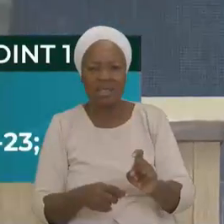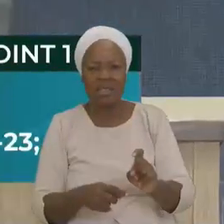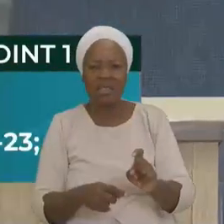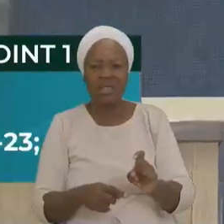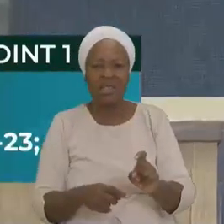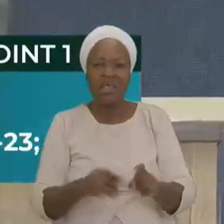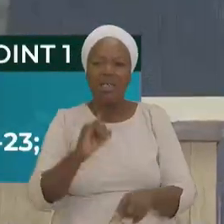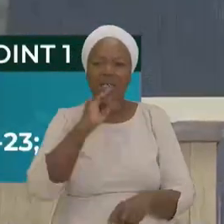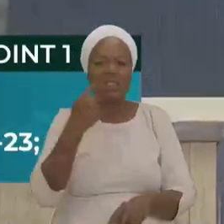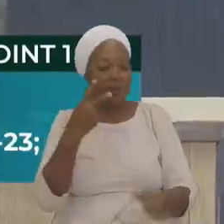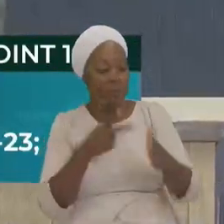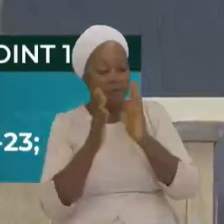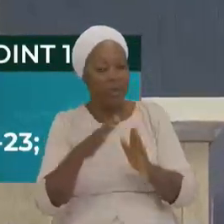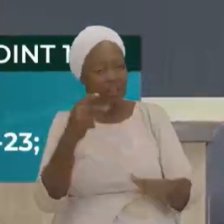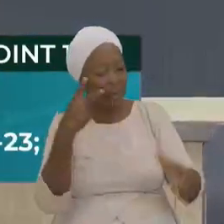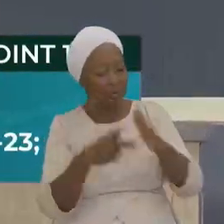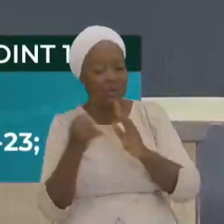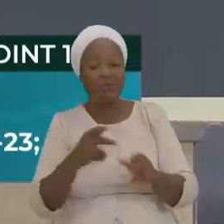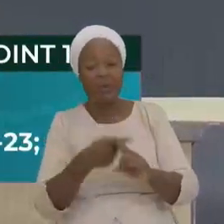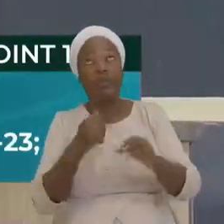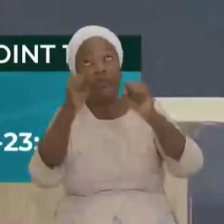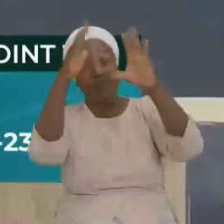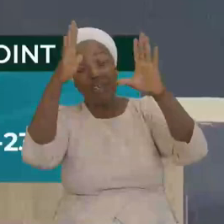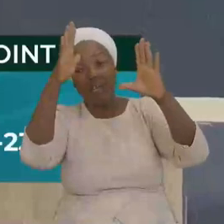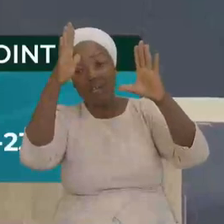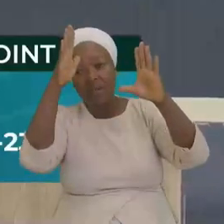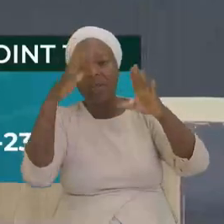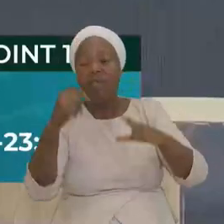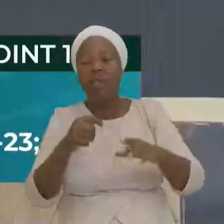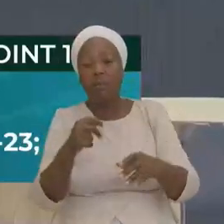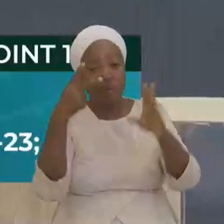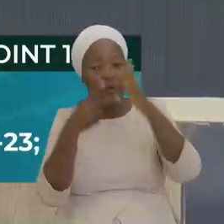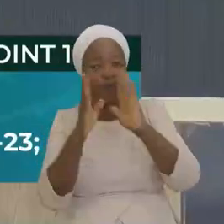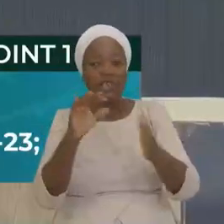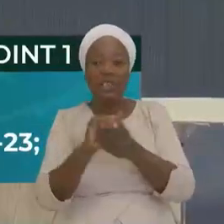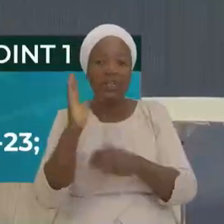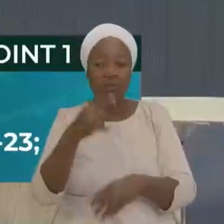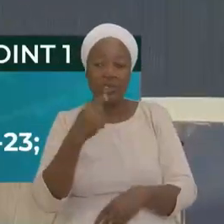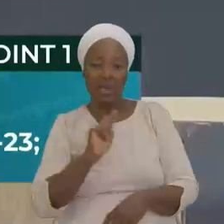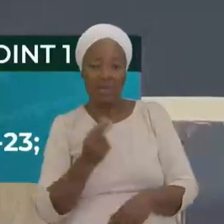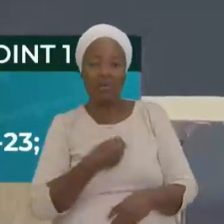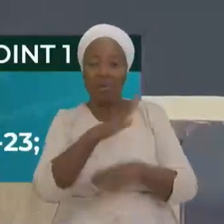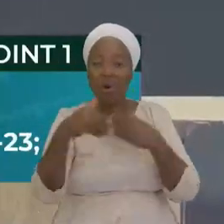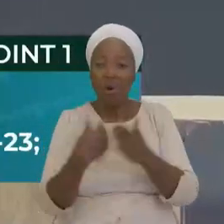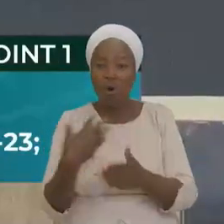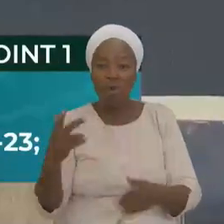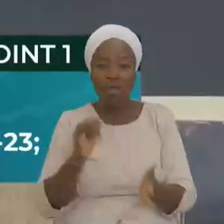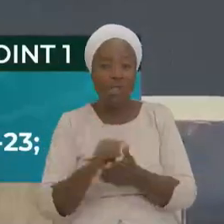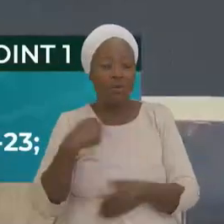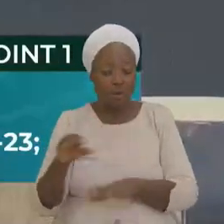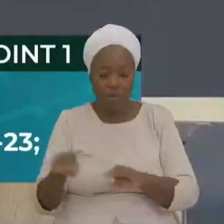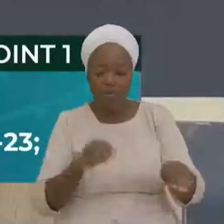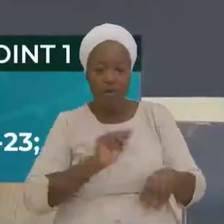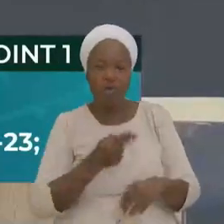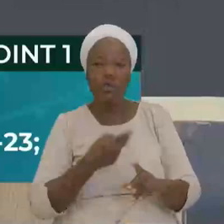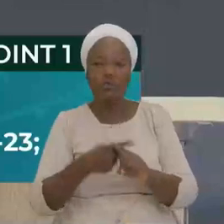Qui est celui-ci? C'est le prophète venu du Père. Le prophète qui